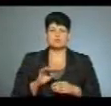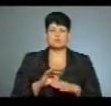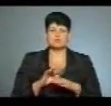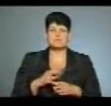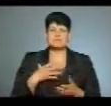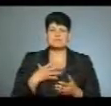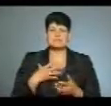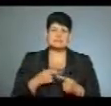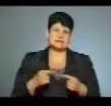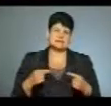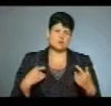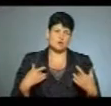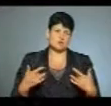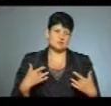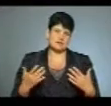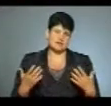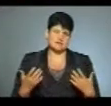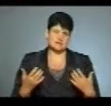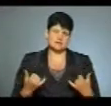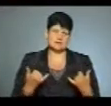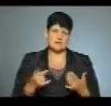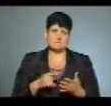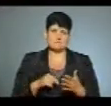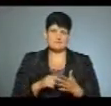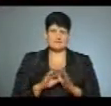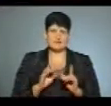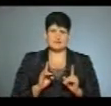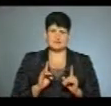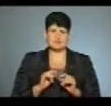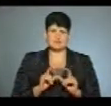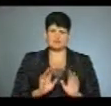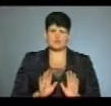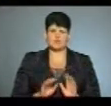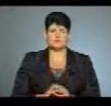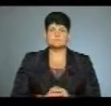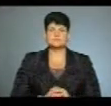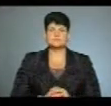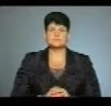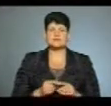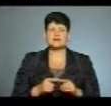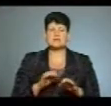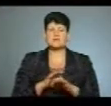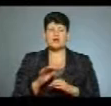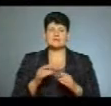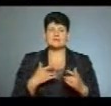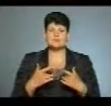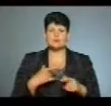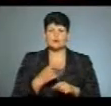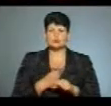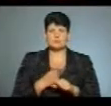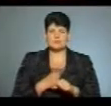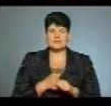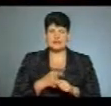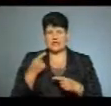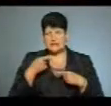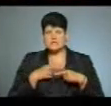різні концерти для міста, не тільки для нашої школи. Це проєкт сцени. Його розробили